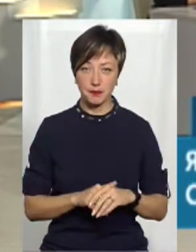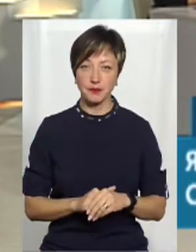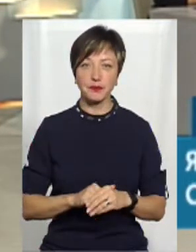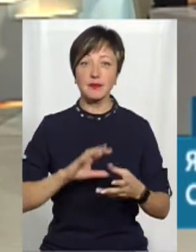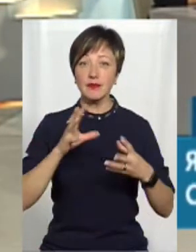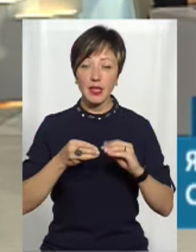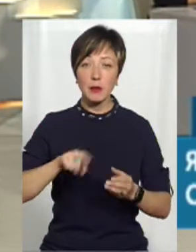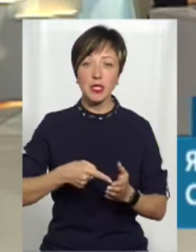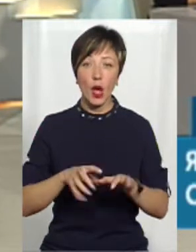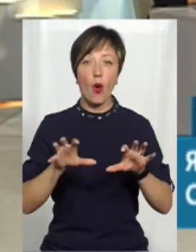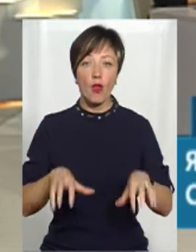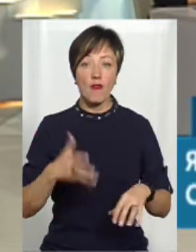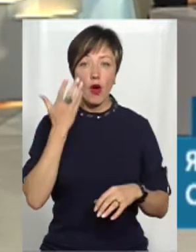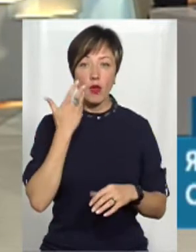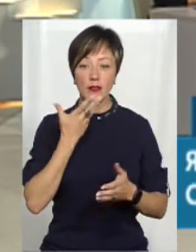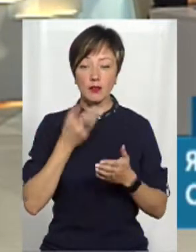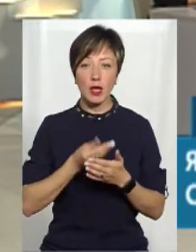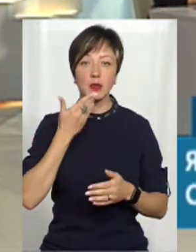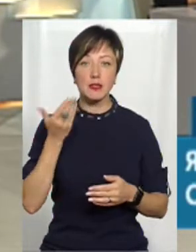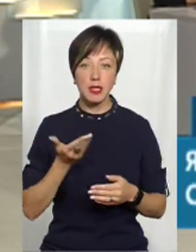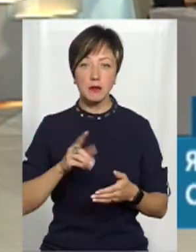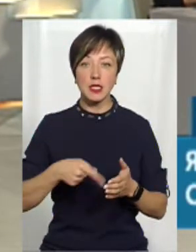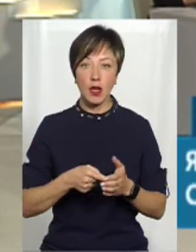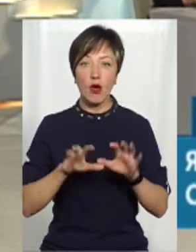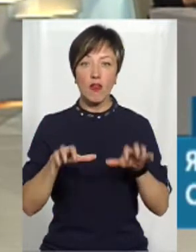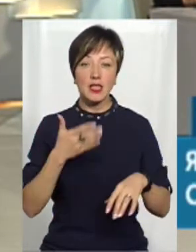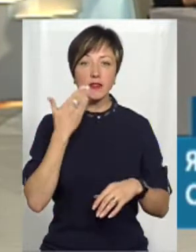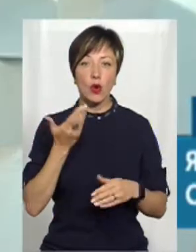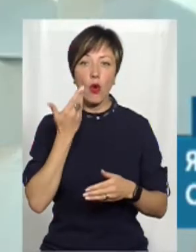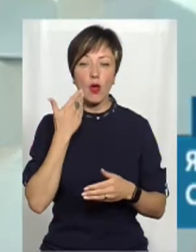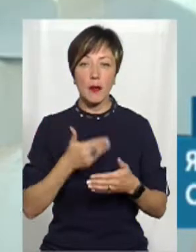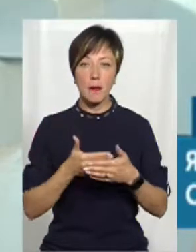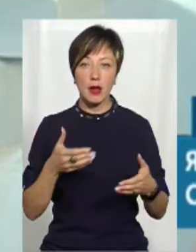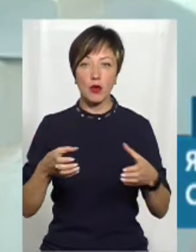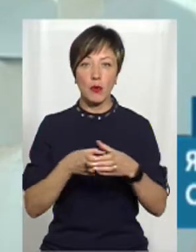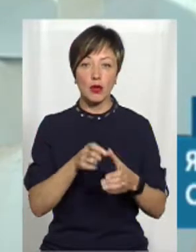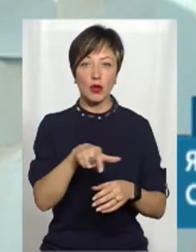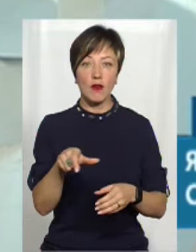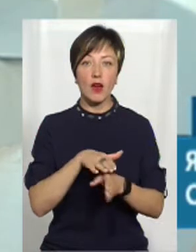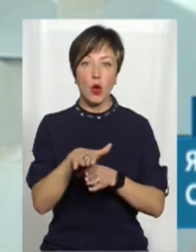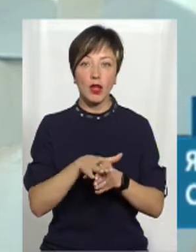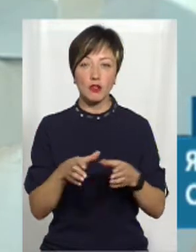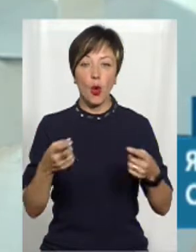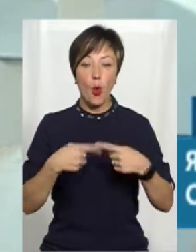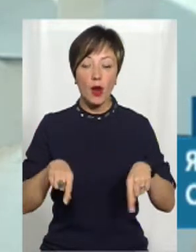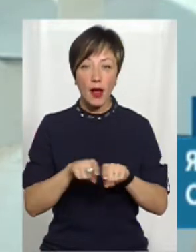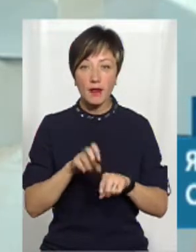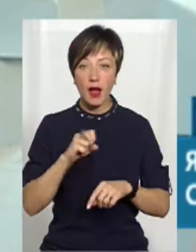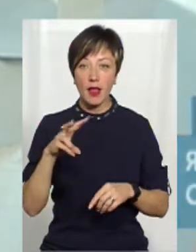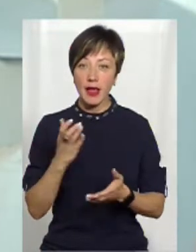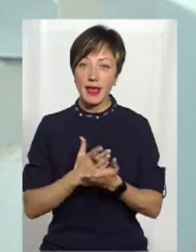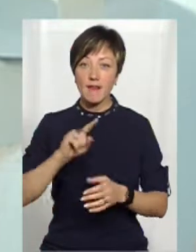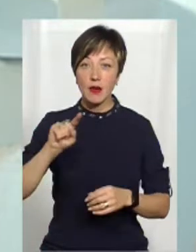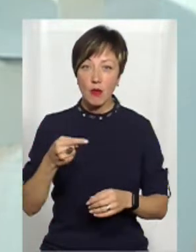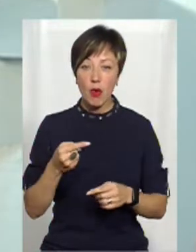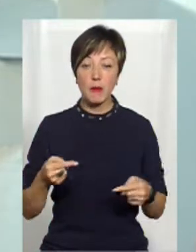взагалі, міський голова, звичайно, коли у своєму звіті міський голова звітує, коли перед громадою, про роботу виконавчих органів. Але є